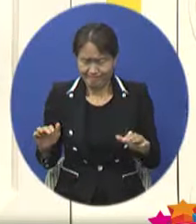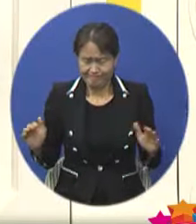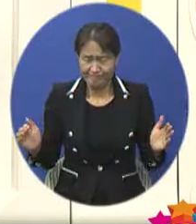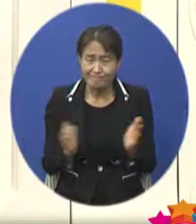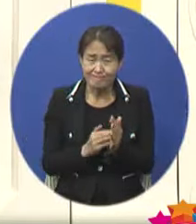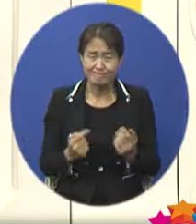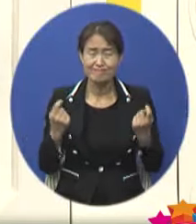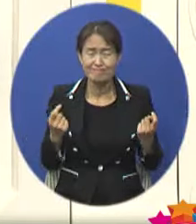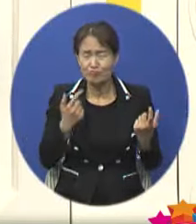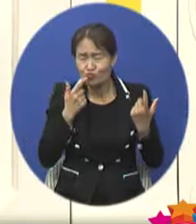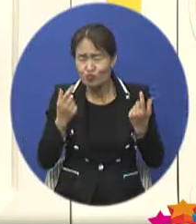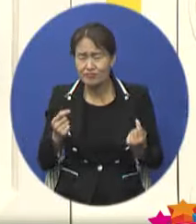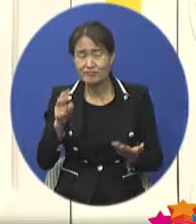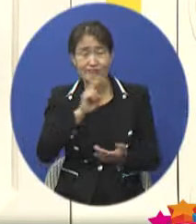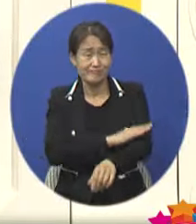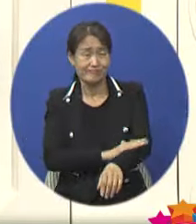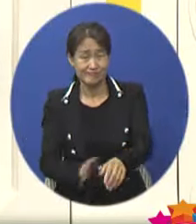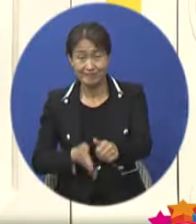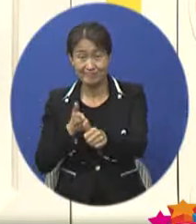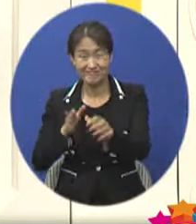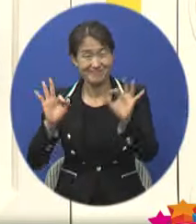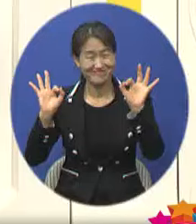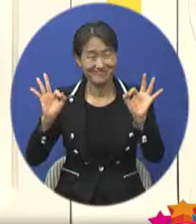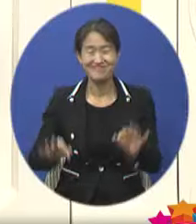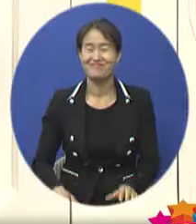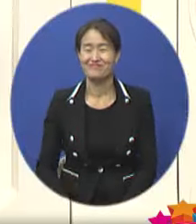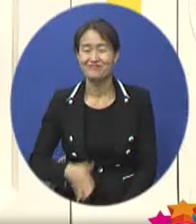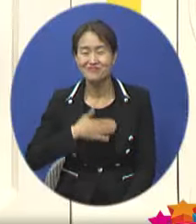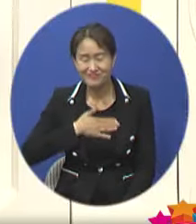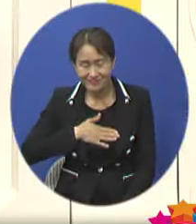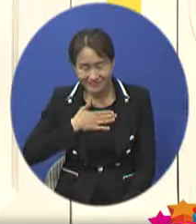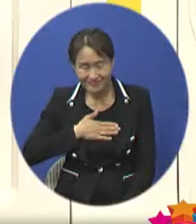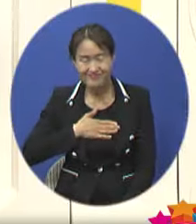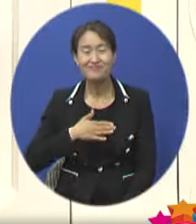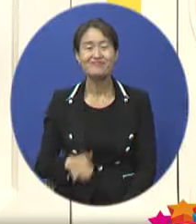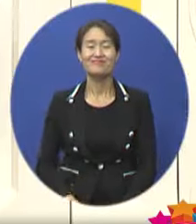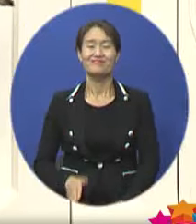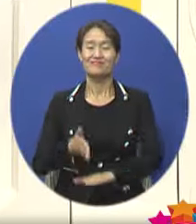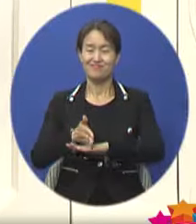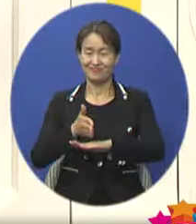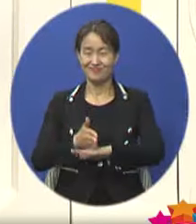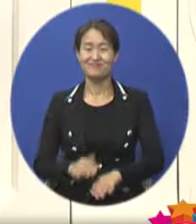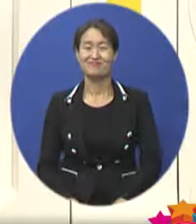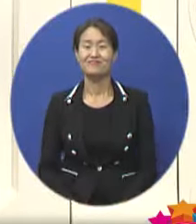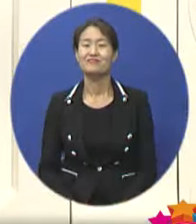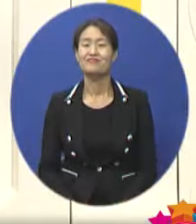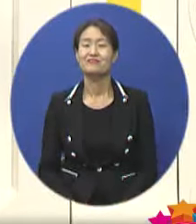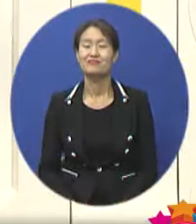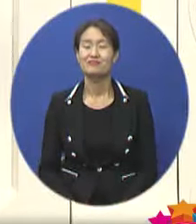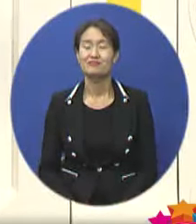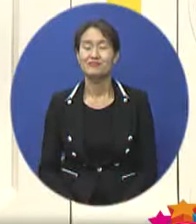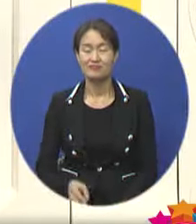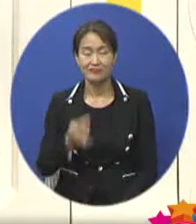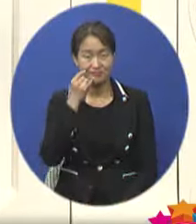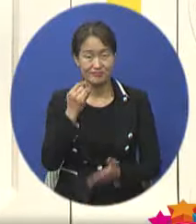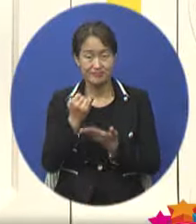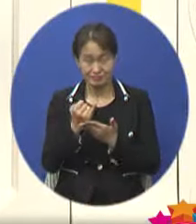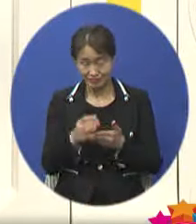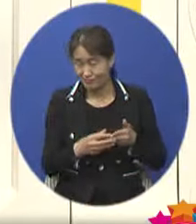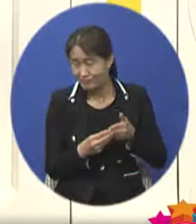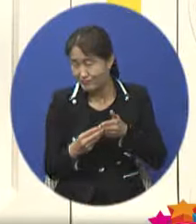지금처럼 여행도 많이 다니시고 노래도 이렇게 많이 불러주세요. 예. 네, 고맙습니다. 우리 어머니를